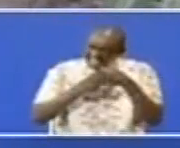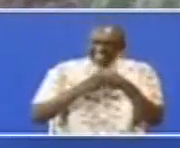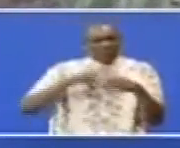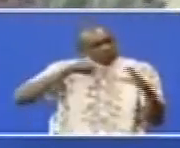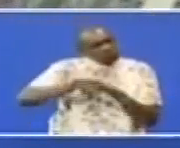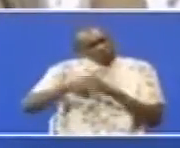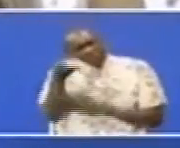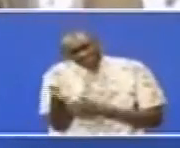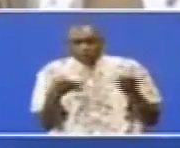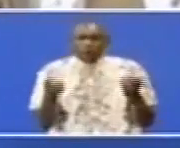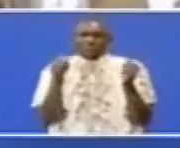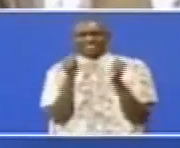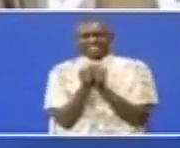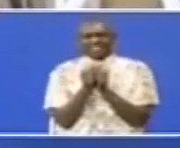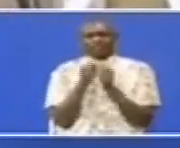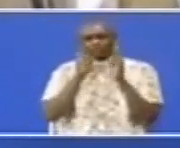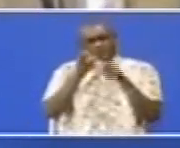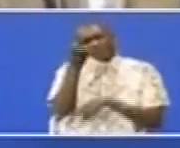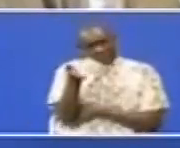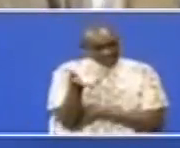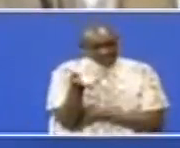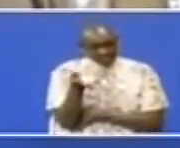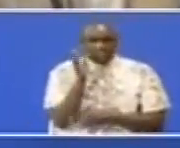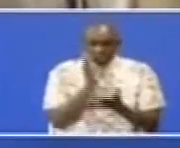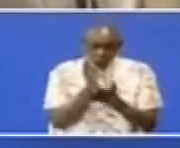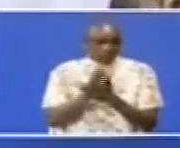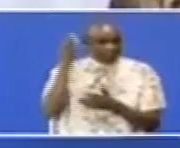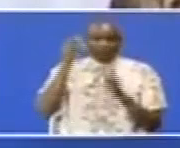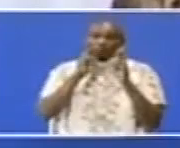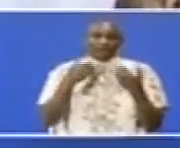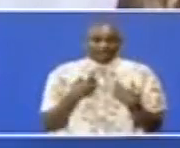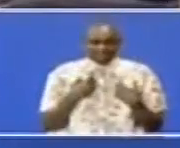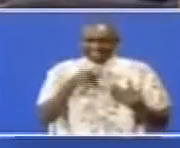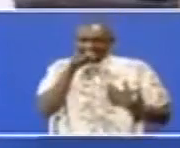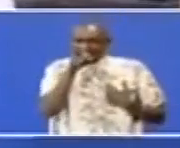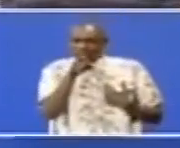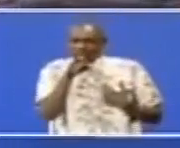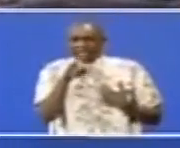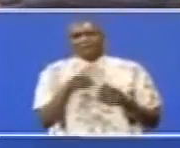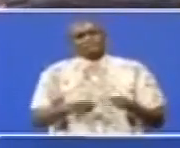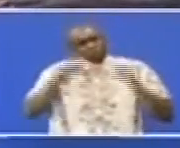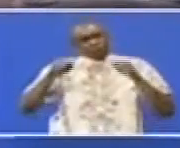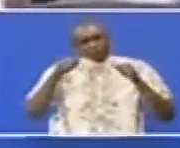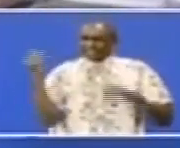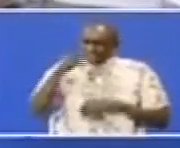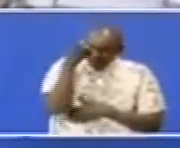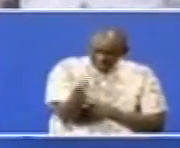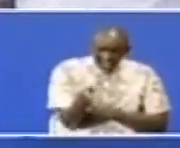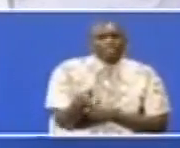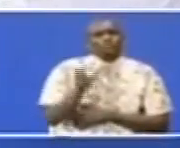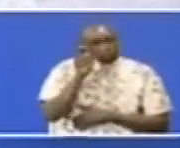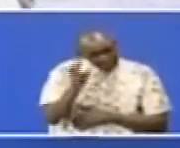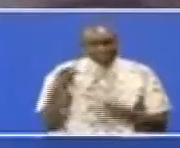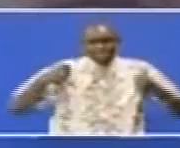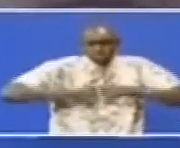kama ilivyorejelewa kwenye kurasa za ripoti iliyotolewa hapo awali, jambo lilowasukuma mabwana hawa wakubwa kuvalia